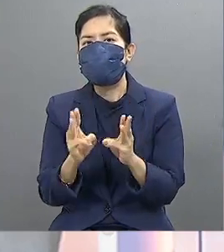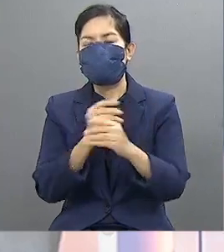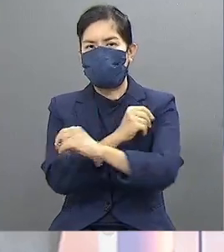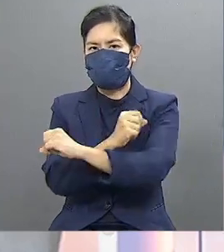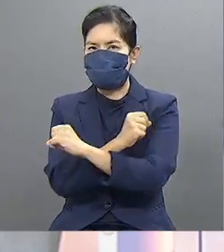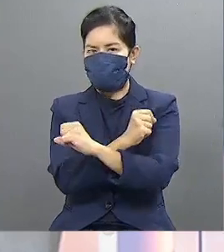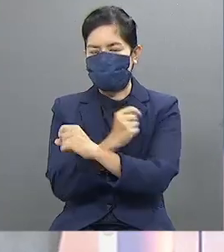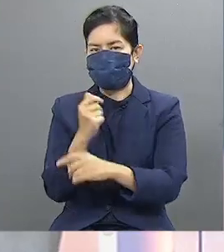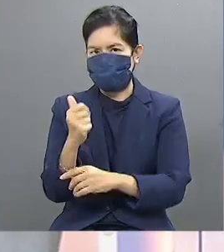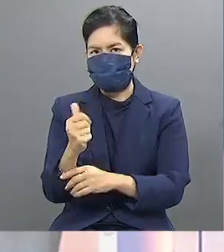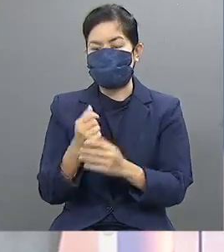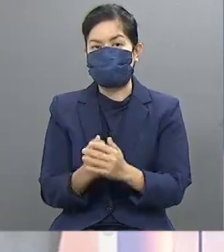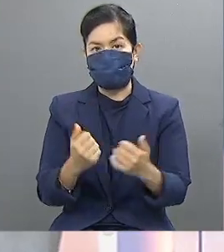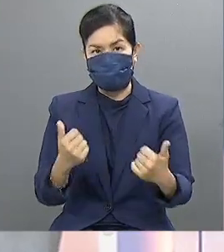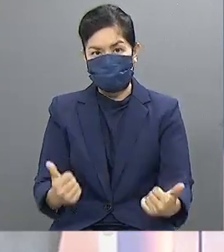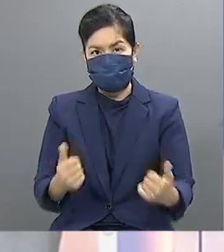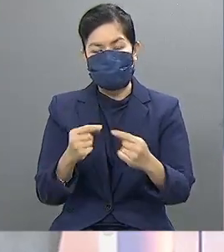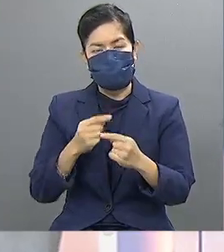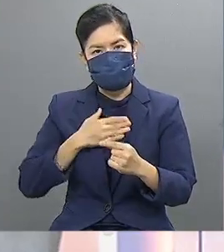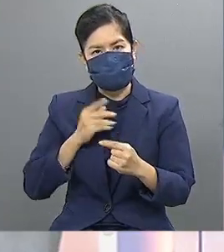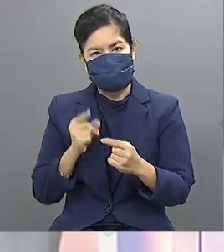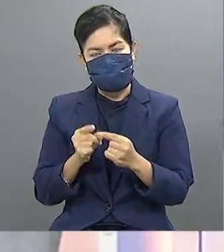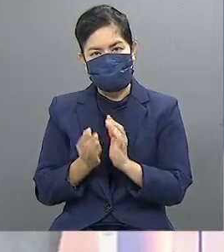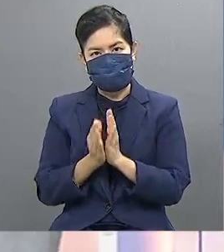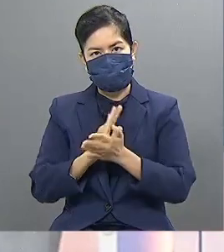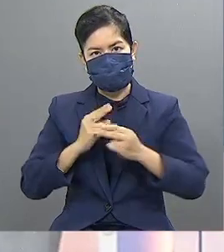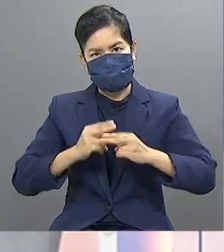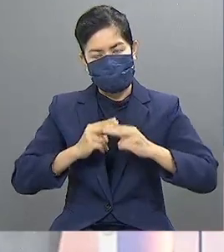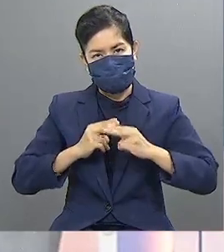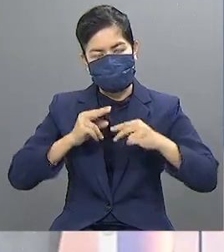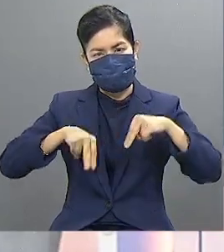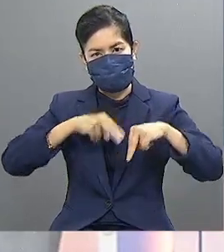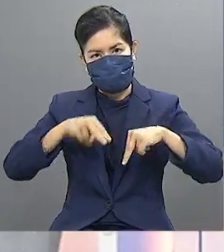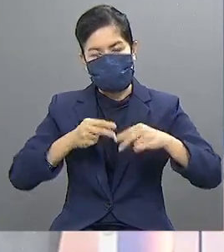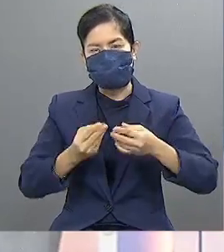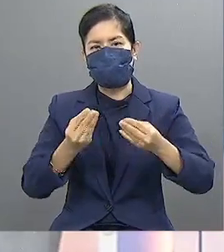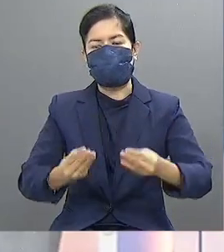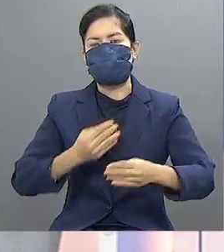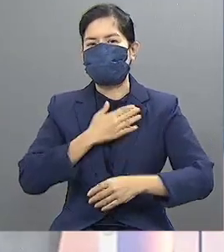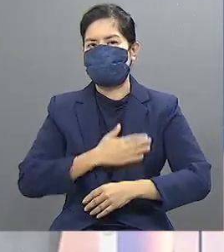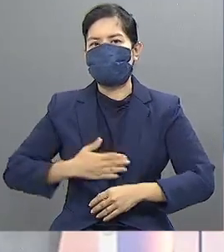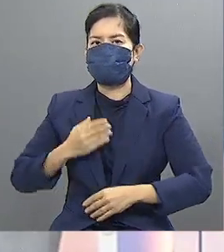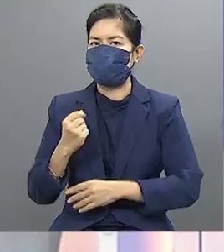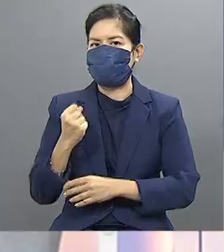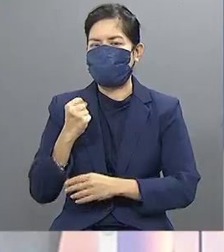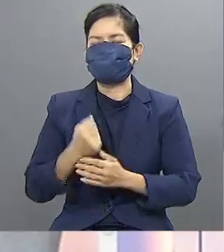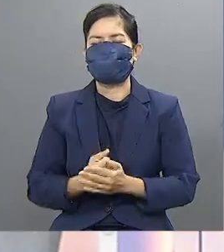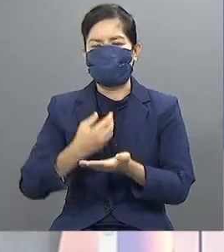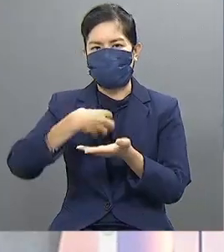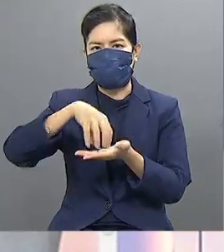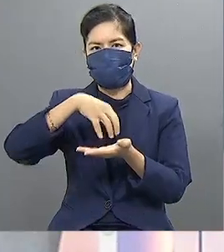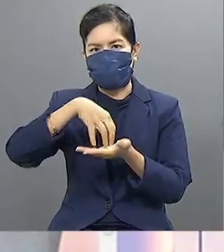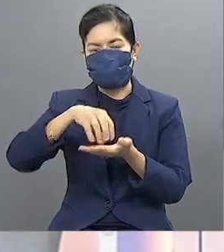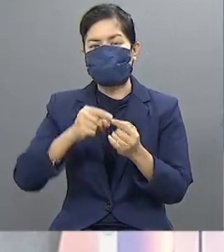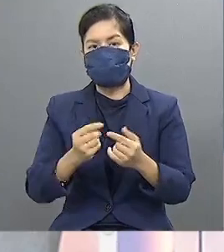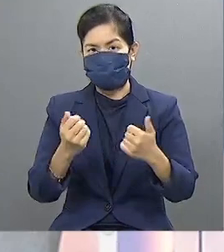นวันนี้นะคะลุกขึ้นมาดูแลสุขภาพของเราทั้งกายและใจให้แข็งแรงตลอดไปค่ะและนี่ก็คือเรื่องราวดีๆนะคะที่นำมาฝากคุณผู้ชมเช้